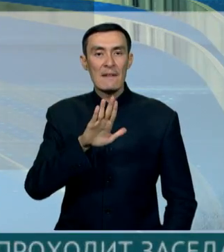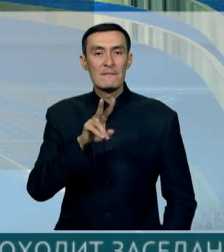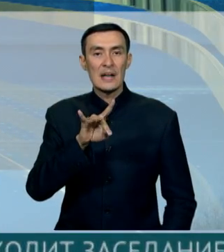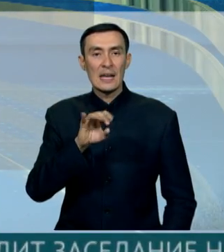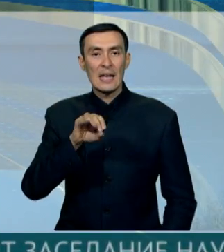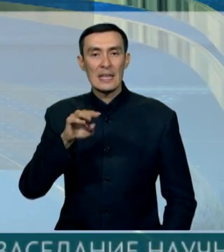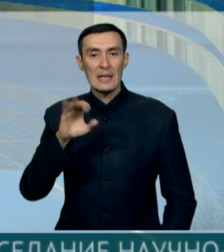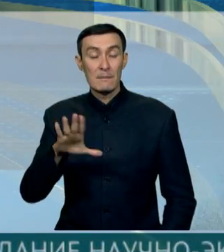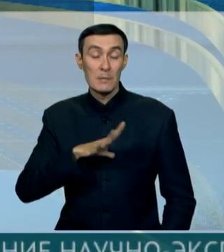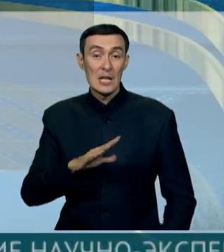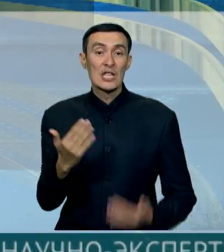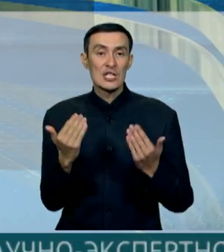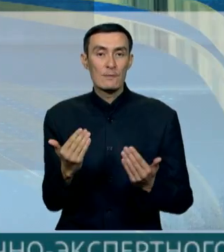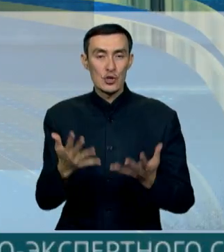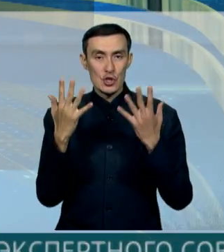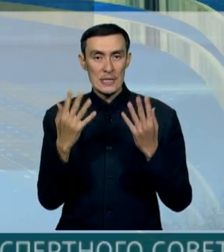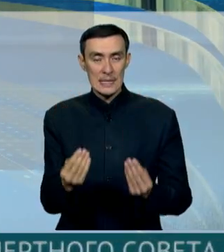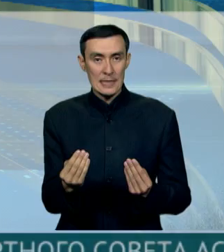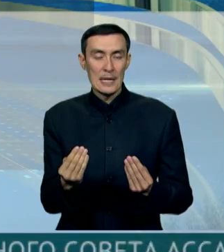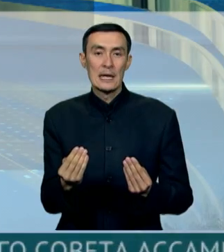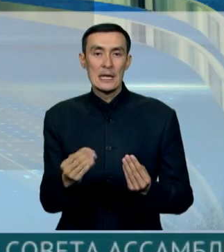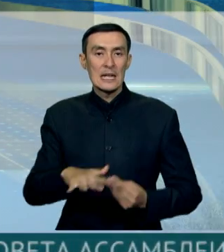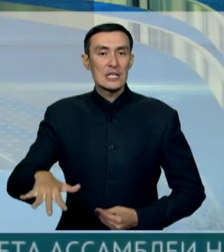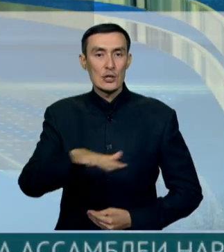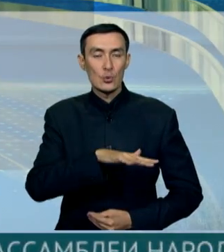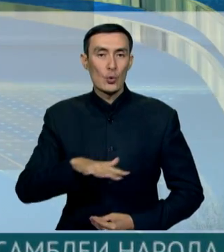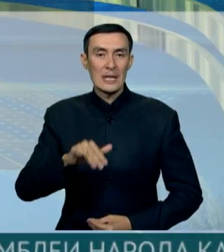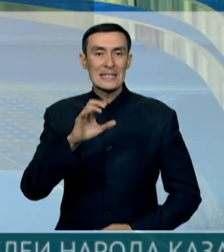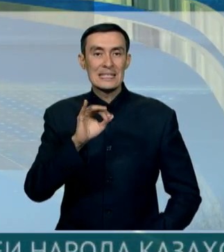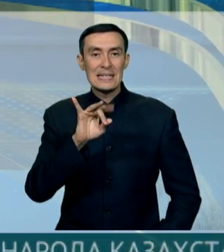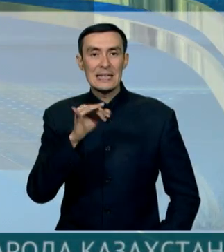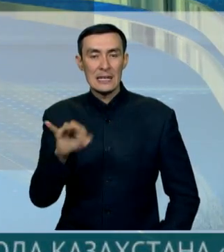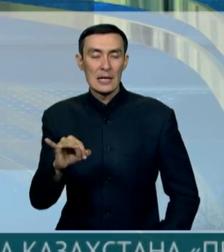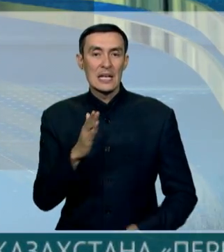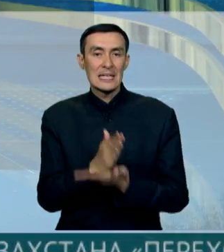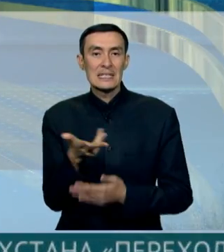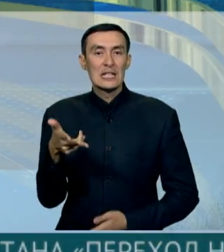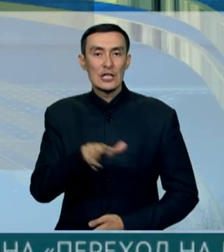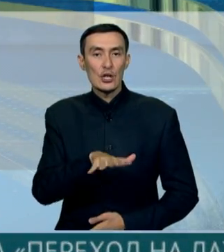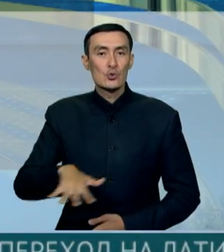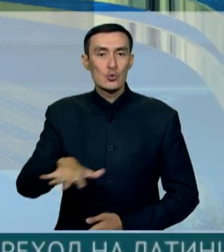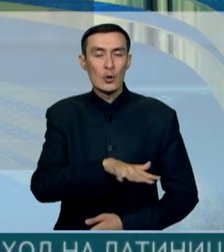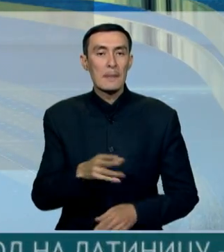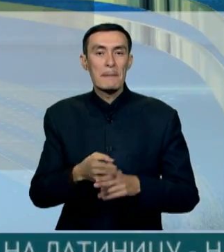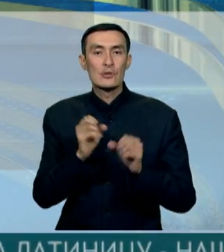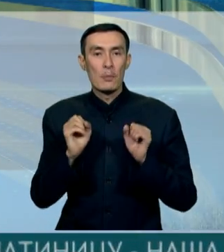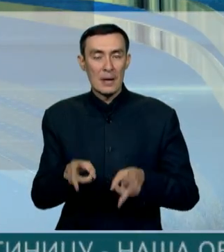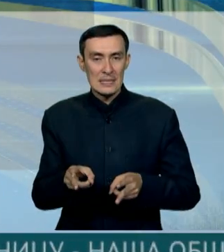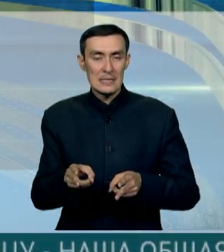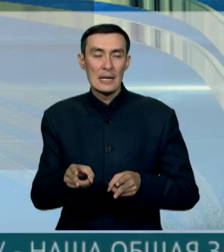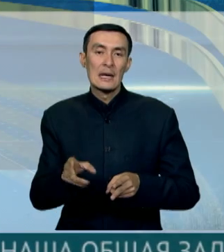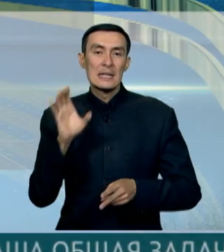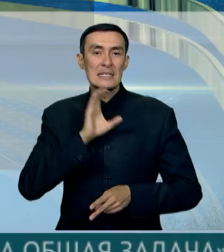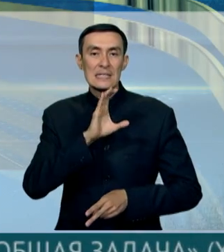Я напомню, что на сегодняшний день на территории Арабской Республики созданы три зоны безопасности к северу от